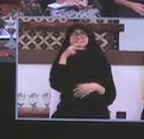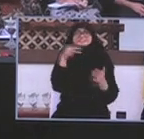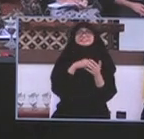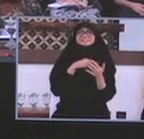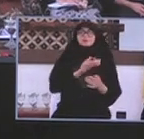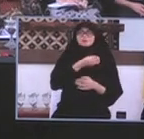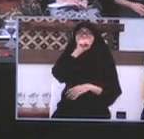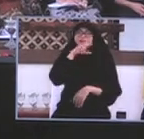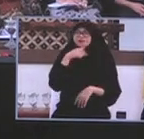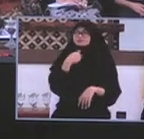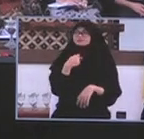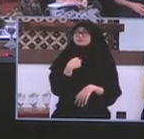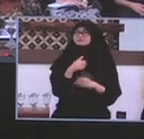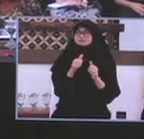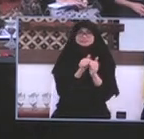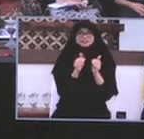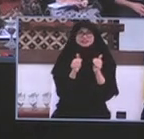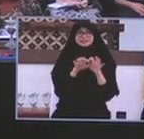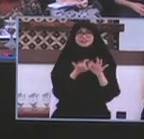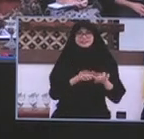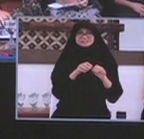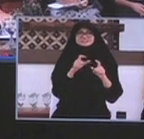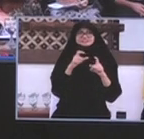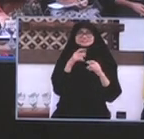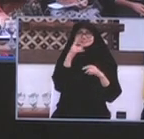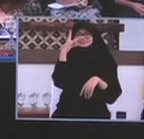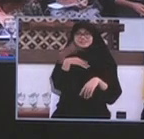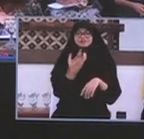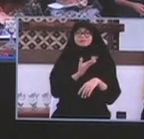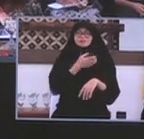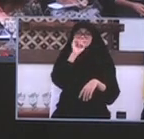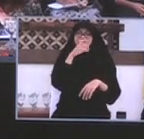hai oke apa websitenya apa